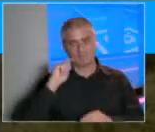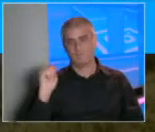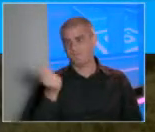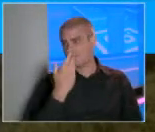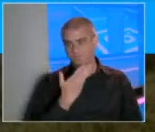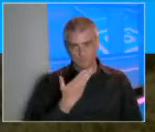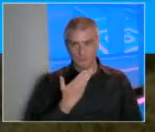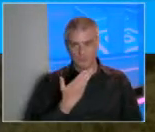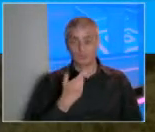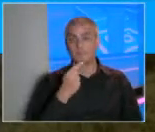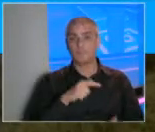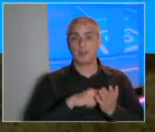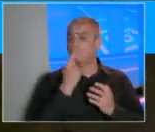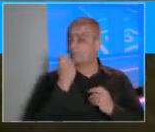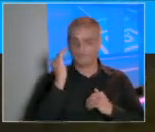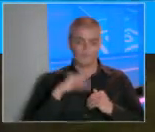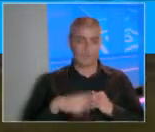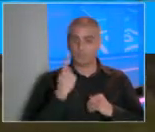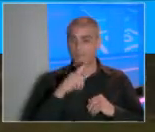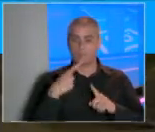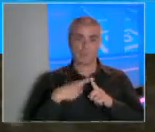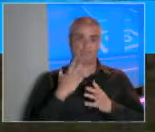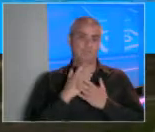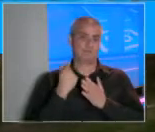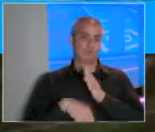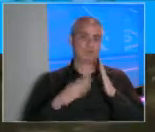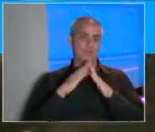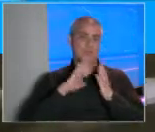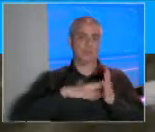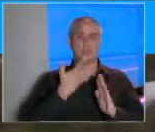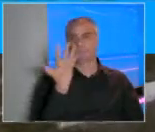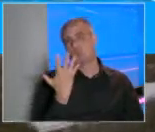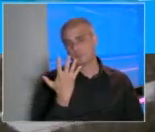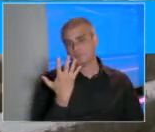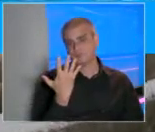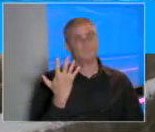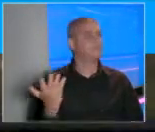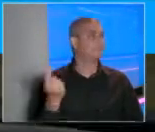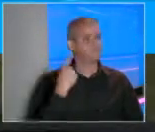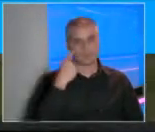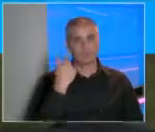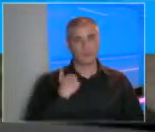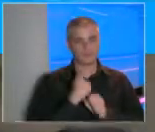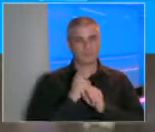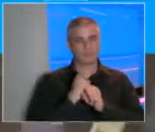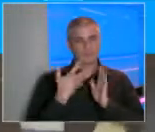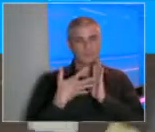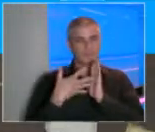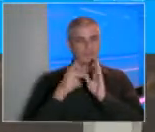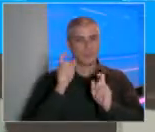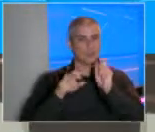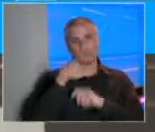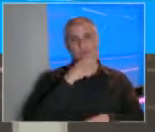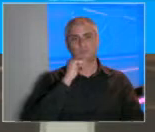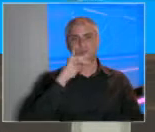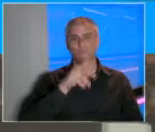השרון. עם מחירים של פחות ממיליון וחצי, אתה קונה דירה של 5 חדרים. טוב, יום אחד נעשה ניתוח אוכלוסייה של התושבים